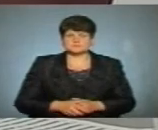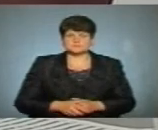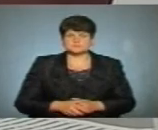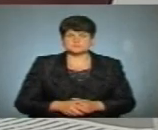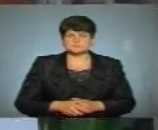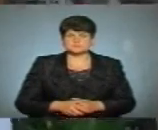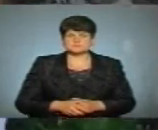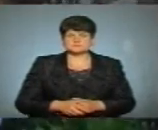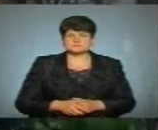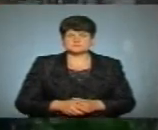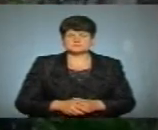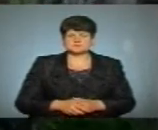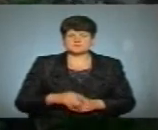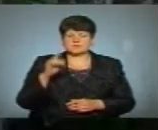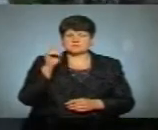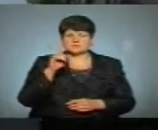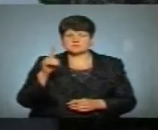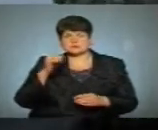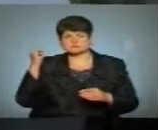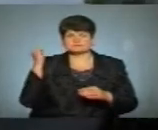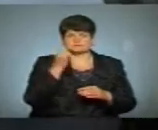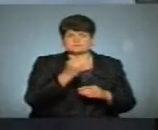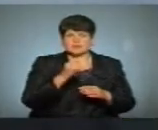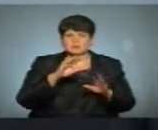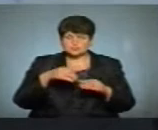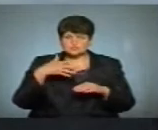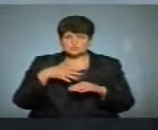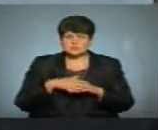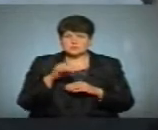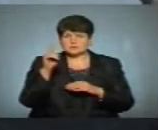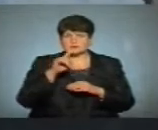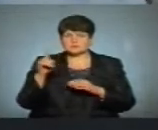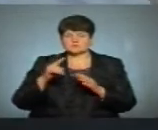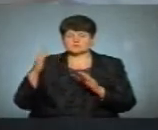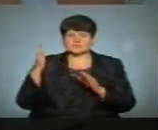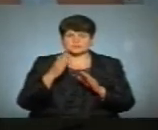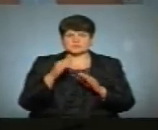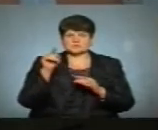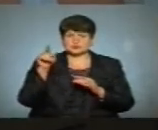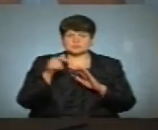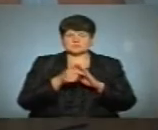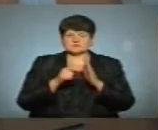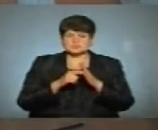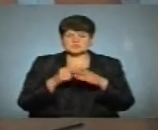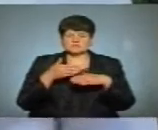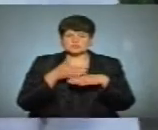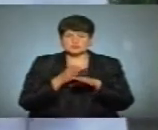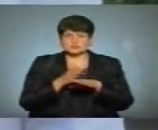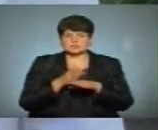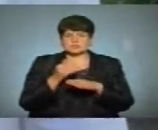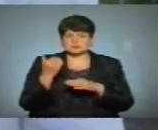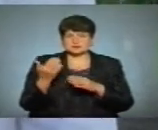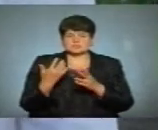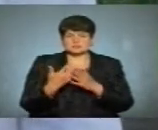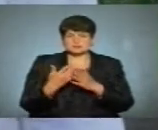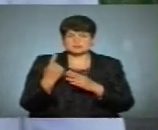розповість. Влучила блискавка. Як ми вже потім зрозуміли, блискавка влучила рикошетом з того приміщення, відколола там десь